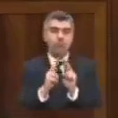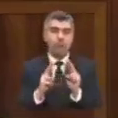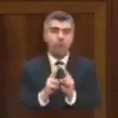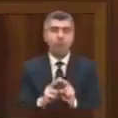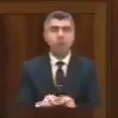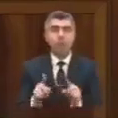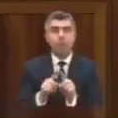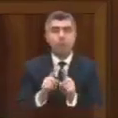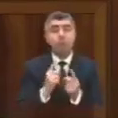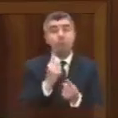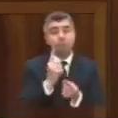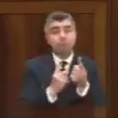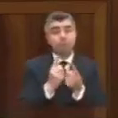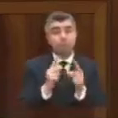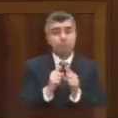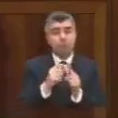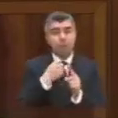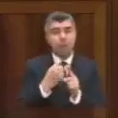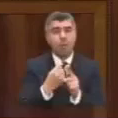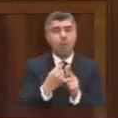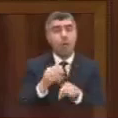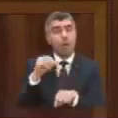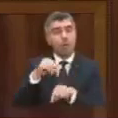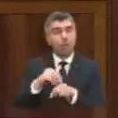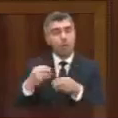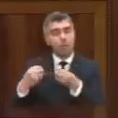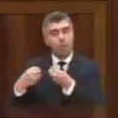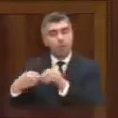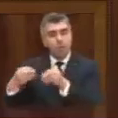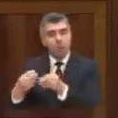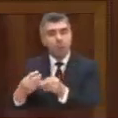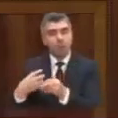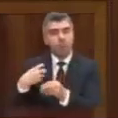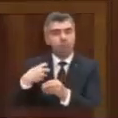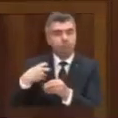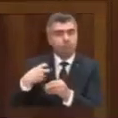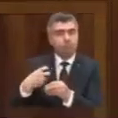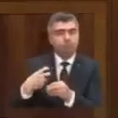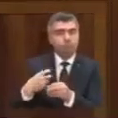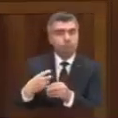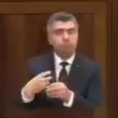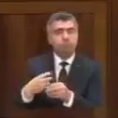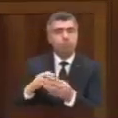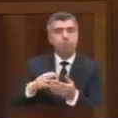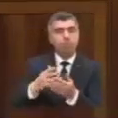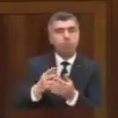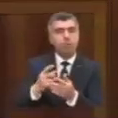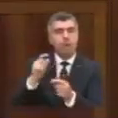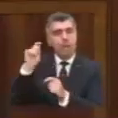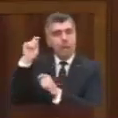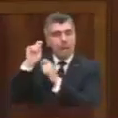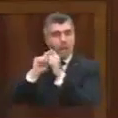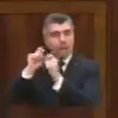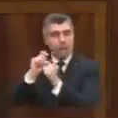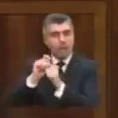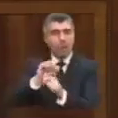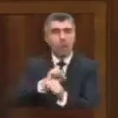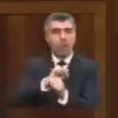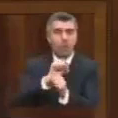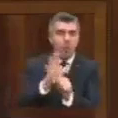لبسط النفوذ لمناطق الإنتاج ومنابع الثروة أو الصراعات العسكرية أو بسبب جائحة